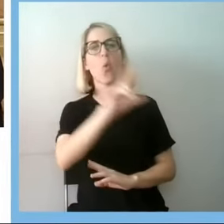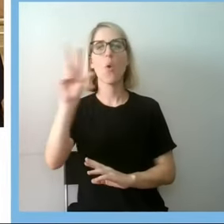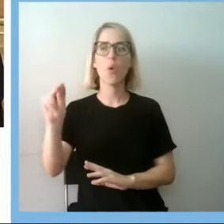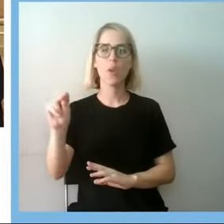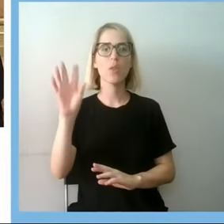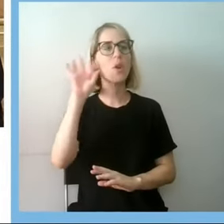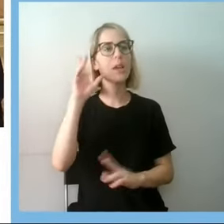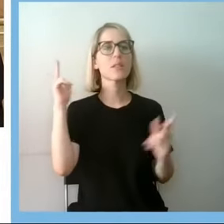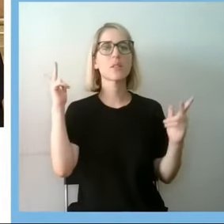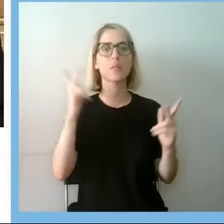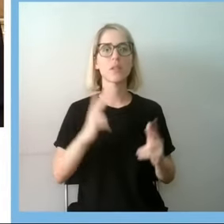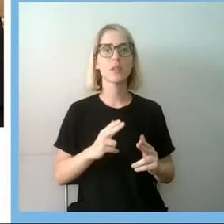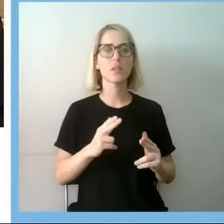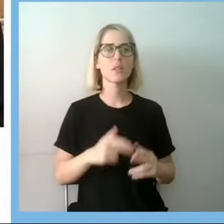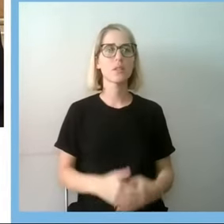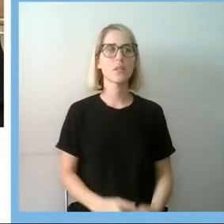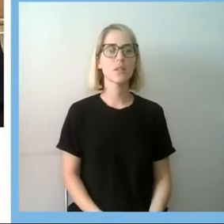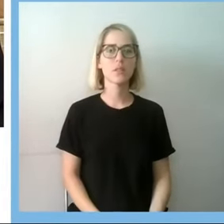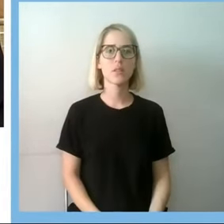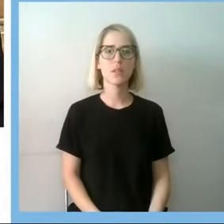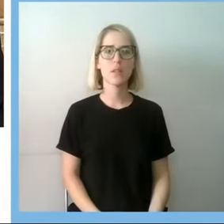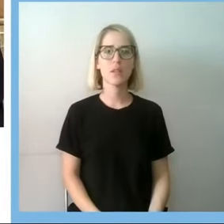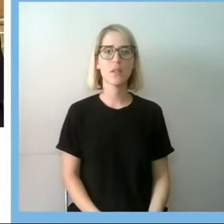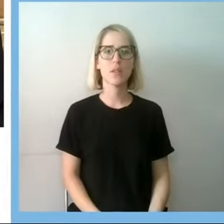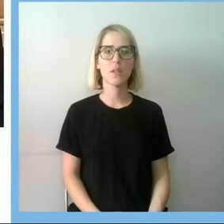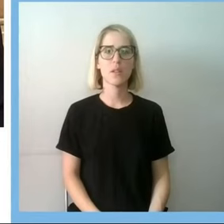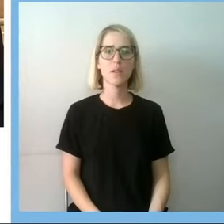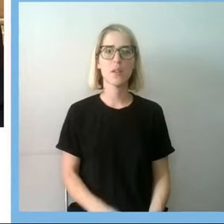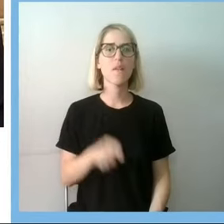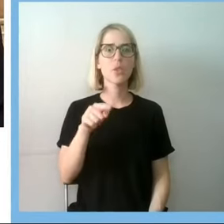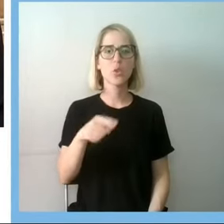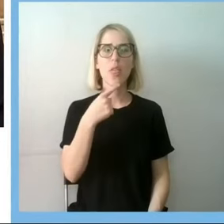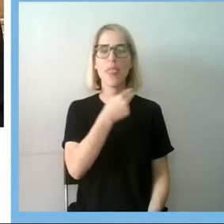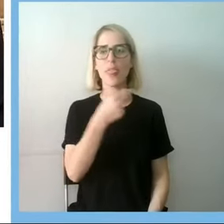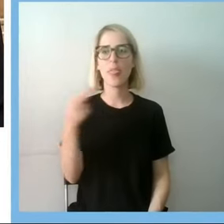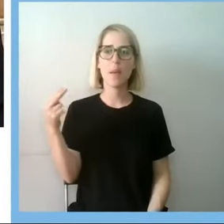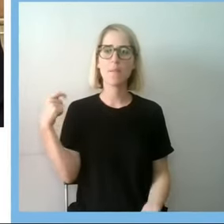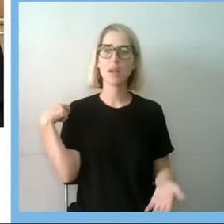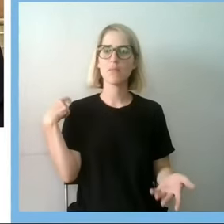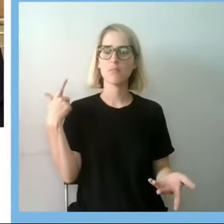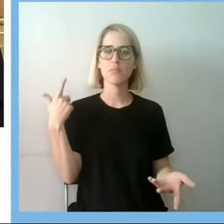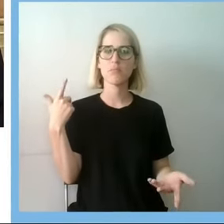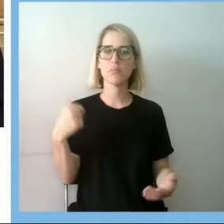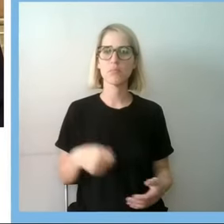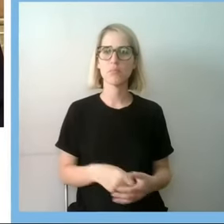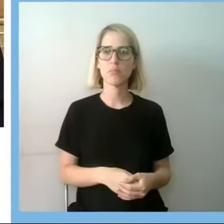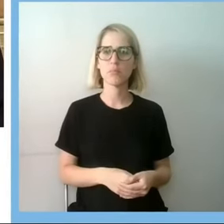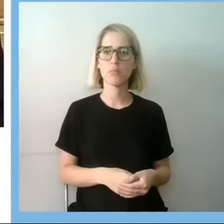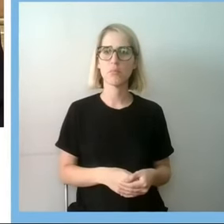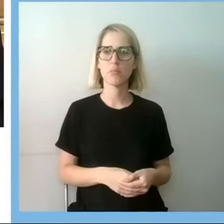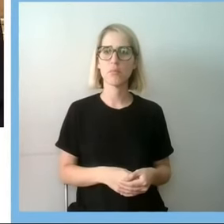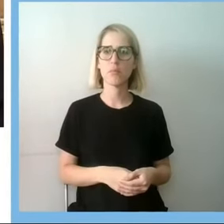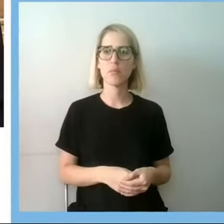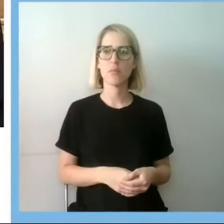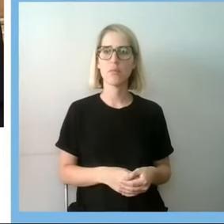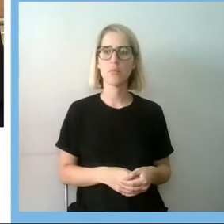να διευκρινιστεί τι σημαίνει ότι το τέλος διαμονής, μιλάμε για πολλά λεφτά, θα κατατεθεί, λέει,